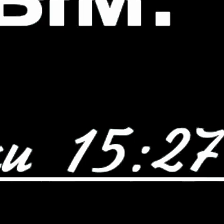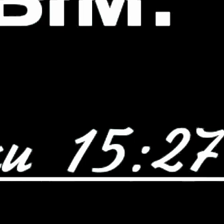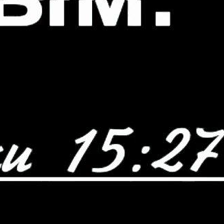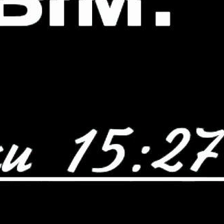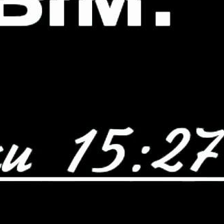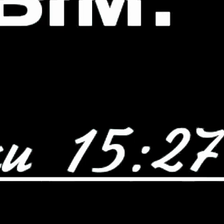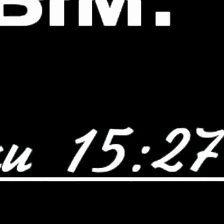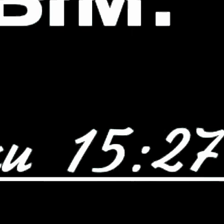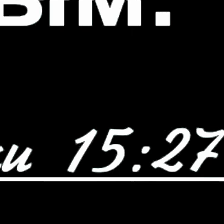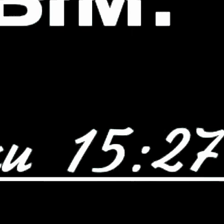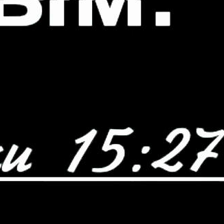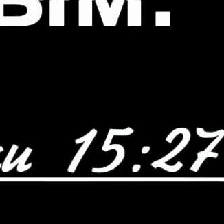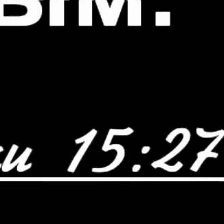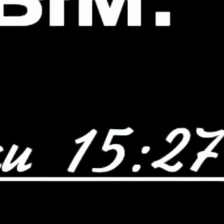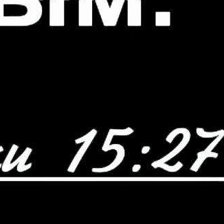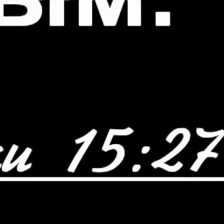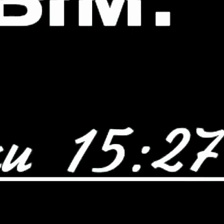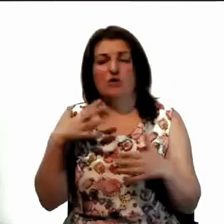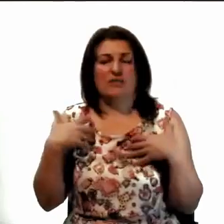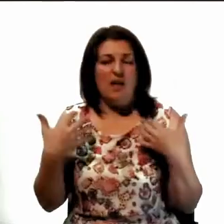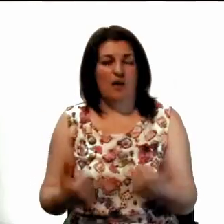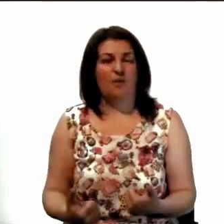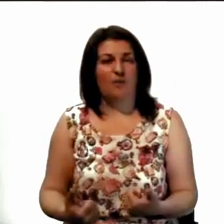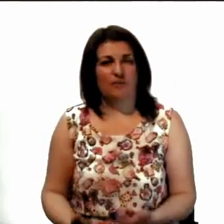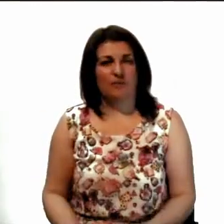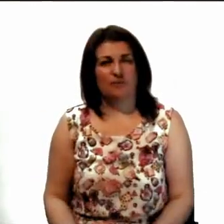И он принял его здоровым.